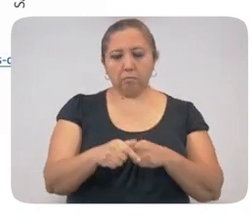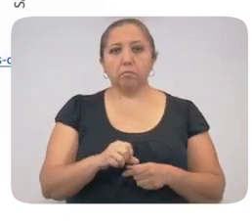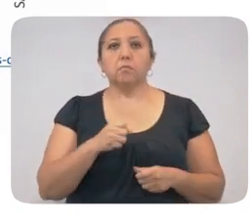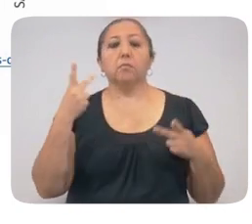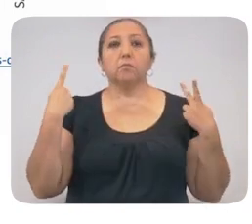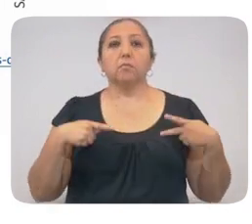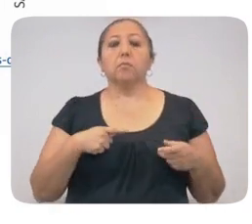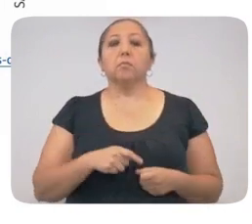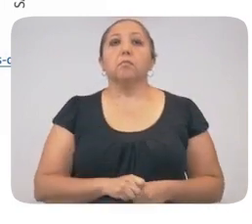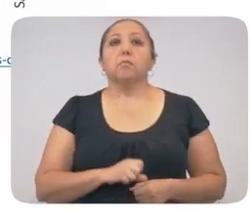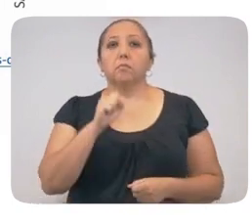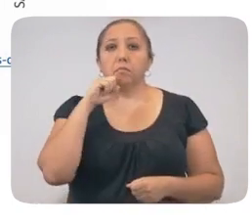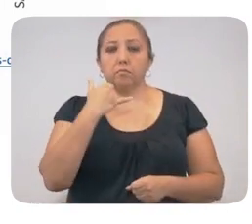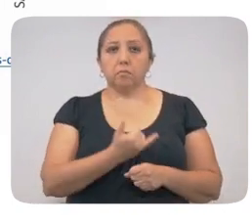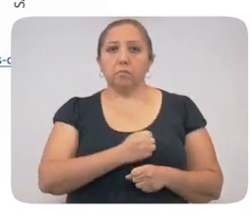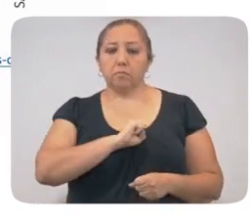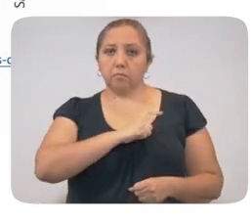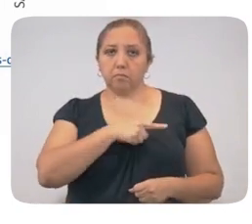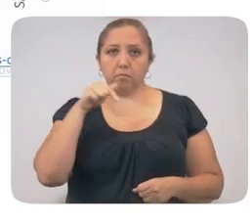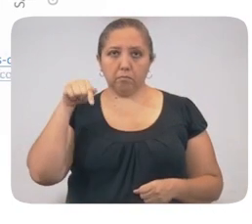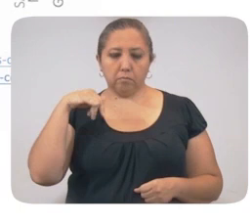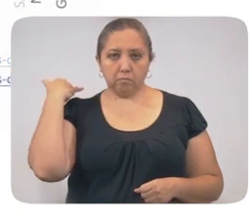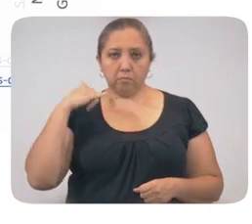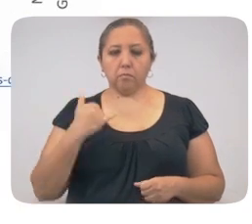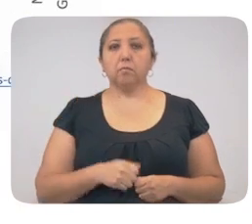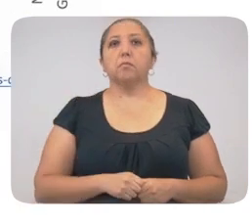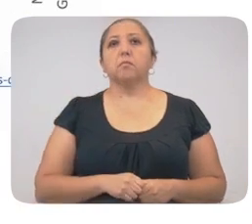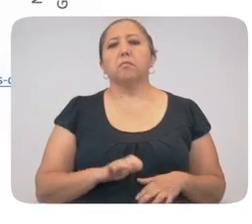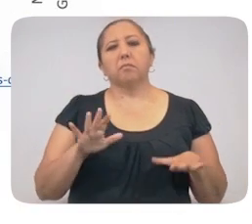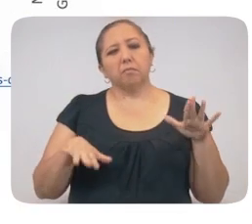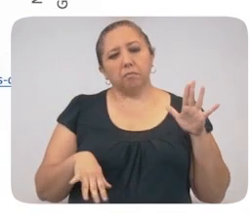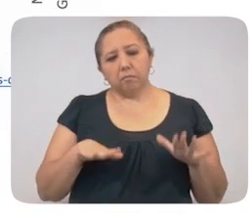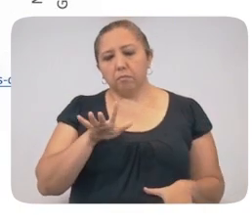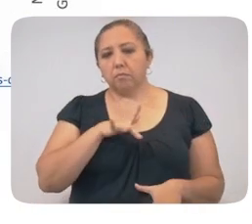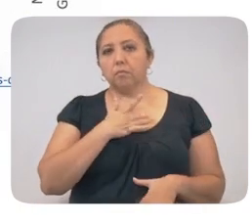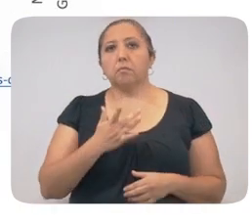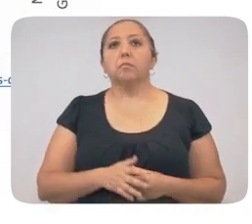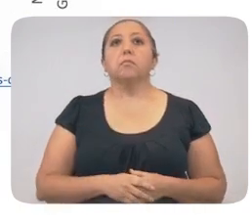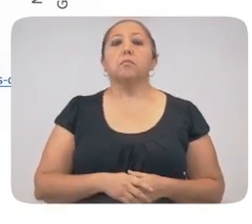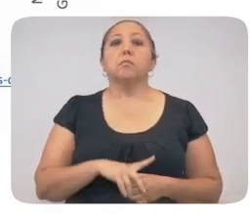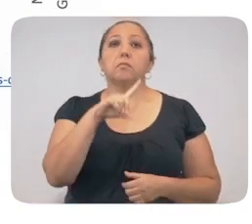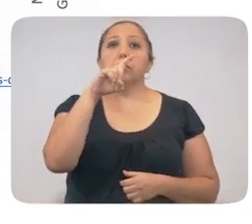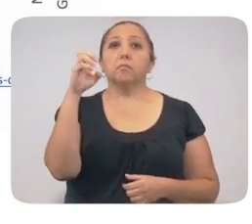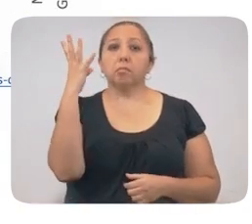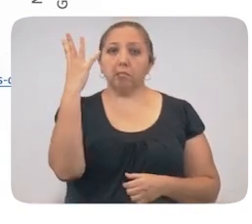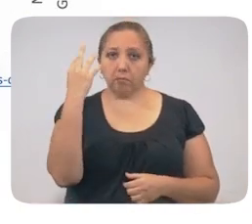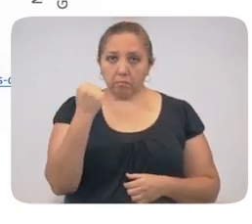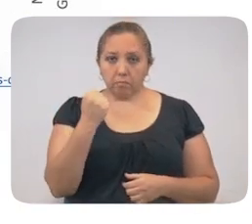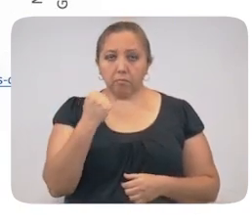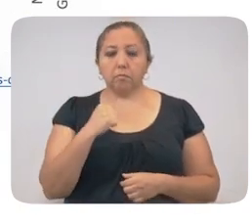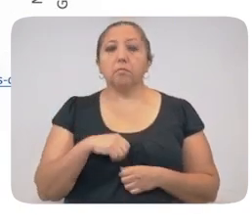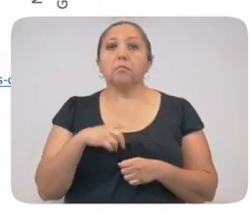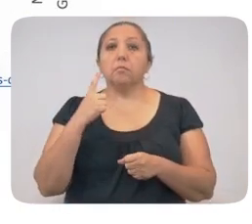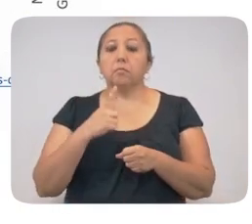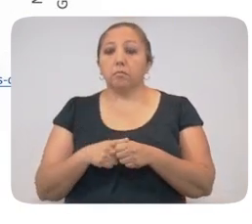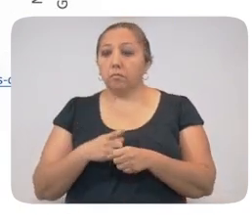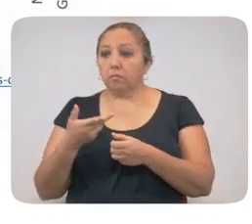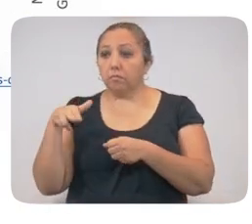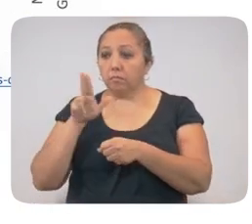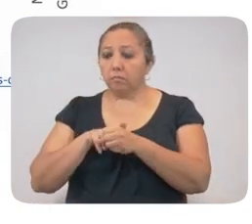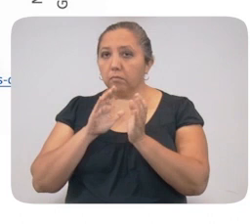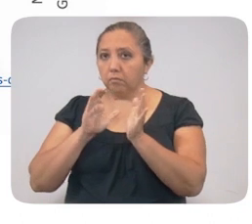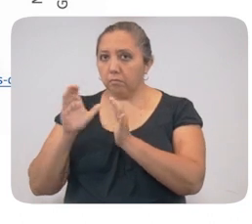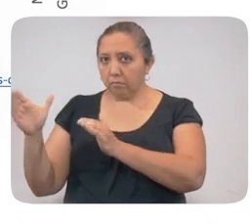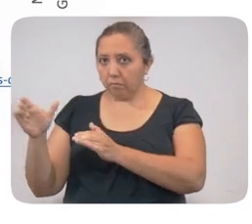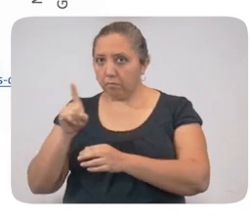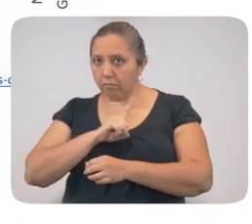mahemasha kupahtal umang ilikobe. Uhabil kustal, le kohano motiyan, tinhupel, tak 94. Sansamal, kem tume kunsik,